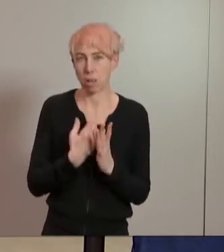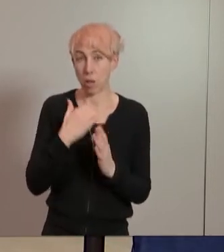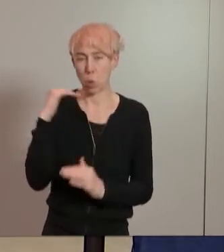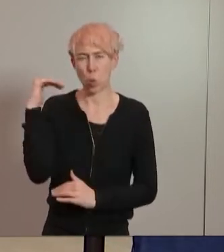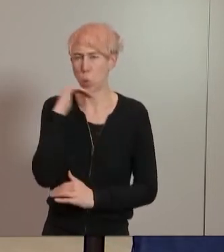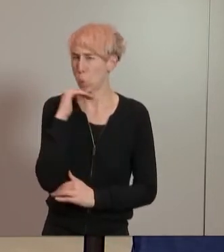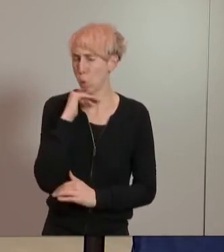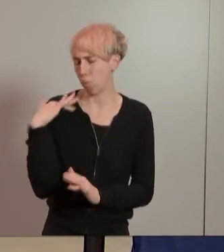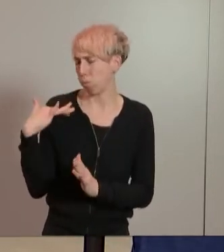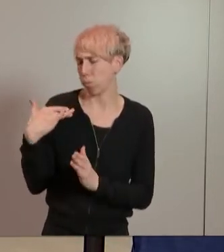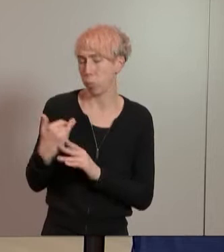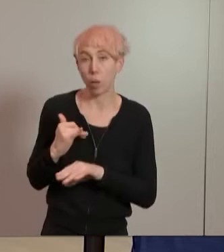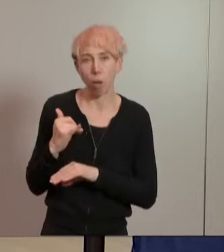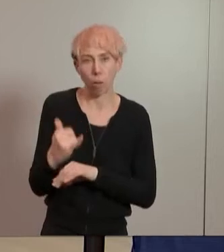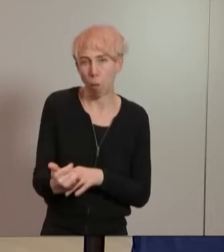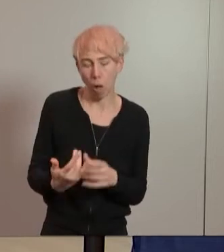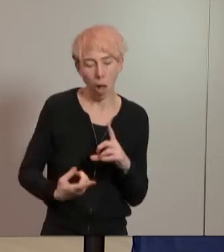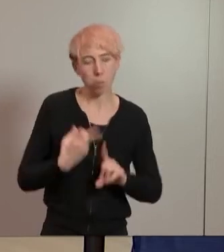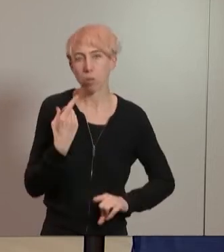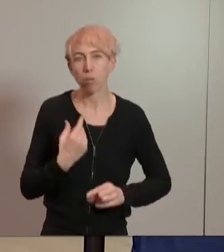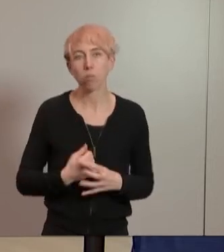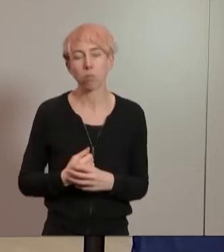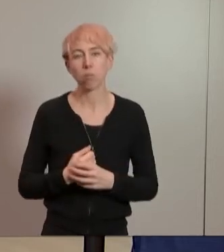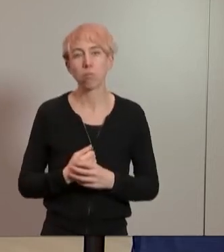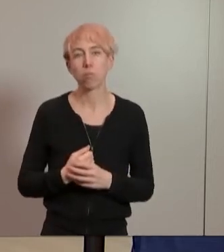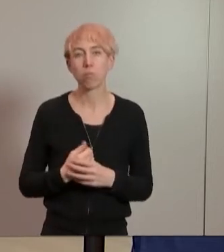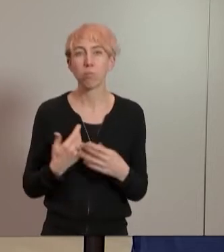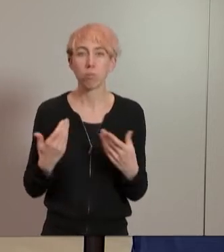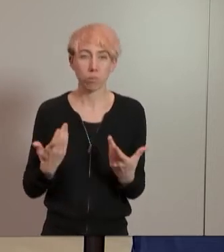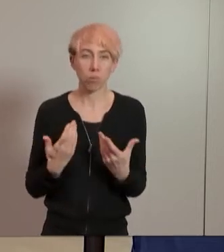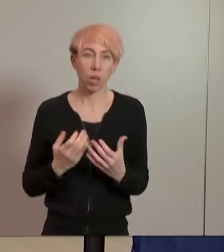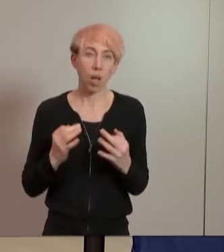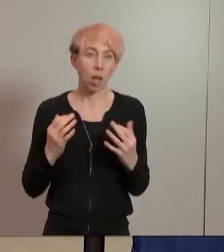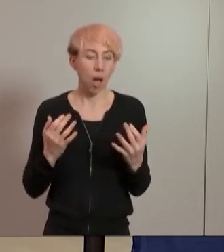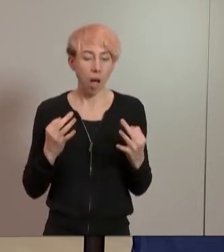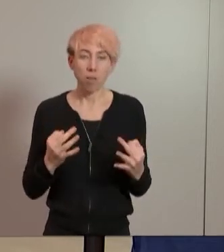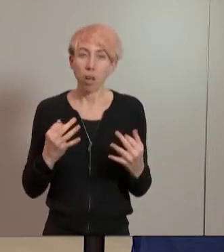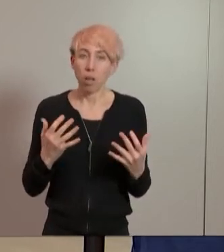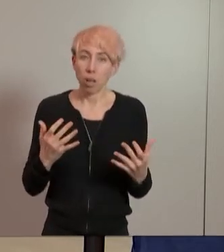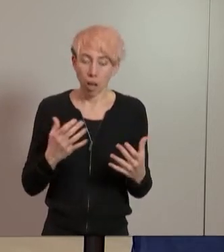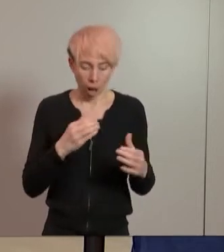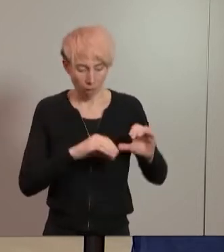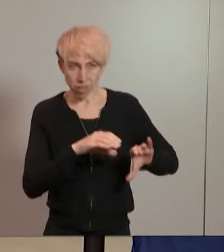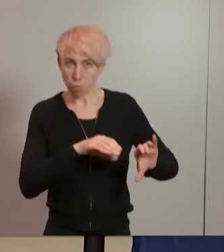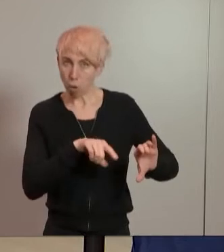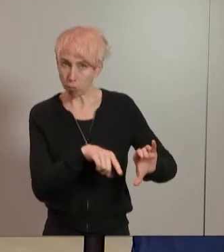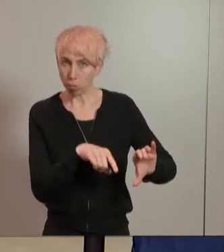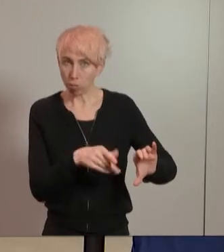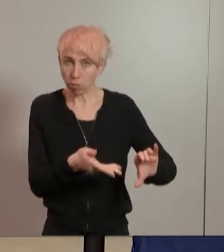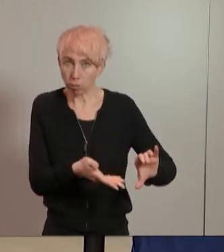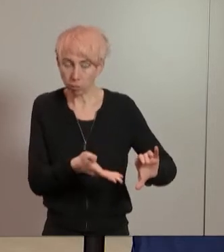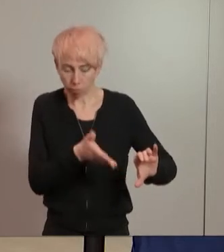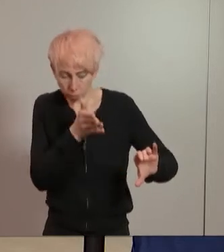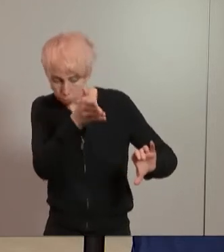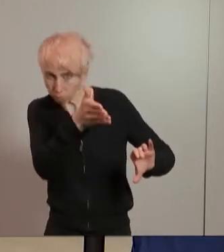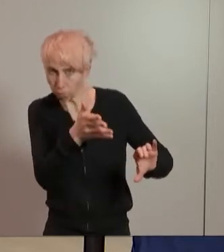urgence de longue date, c'est vraiment très important. Donc, dans la perspective de ces investissements qui